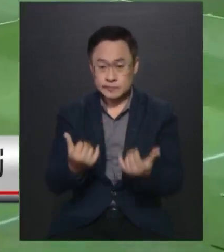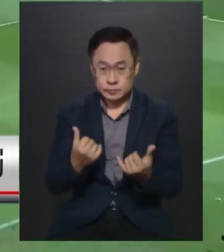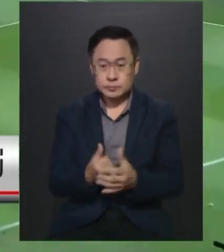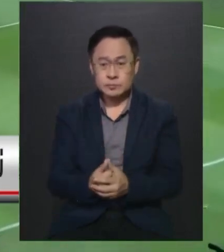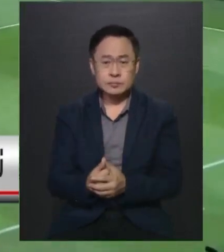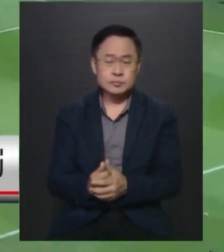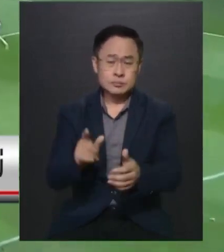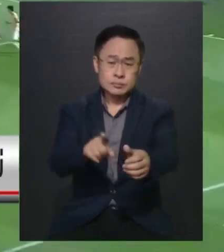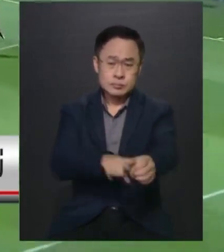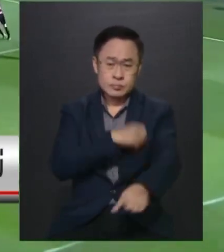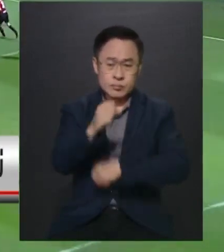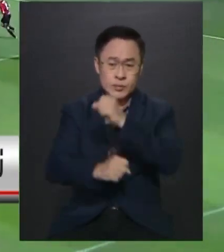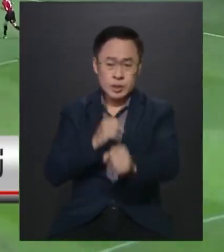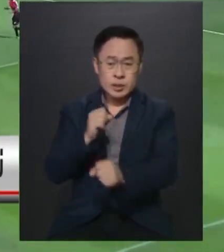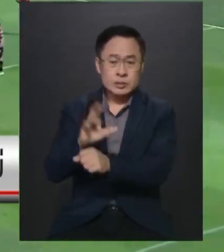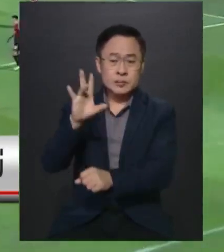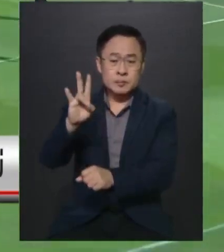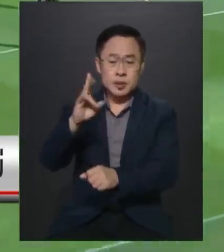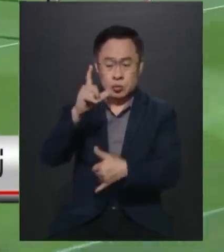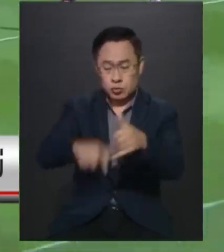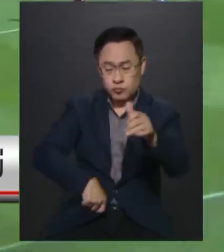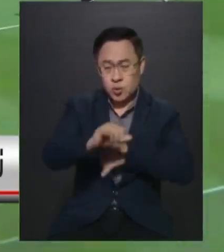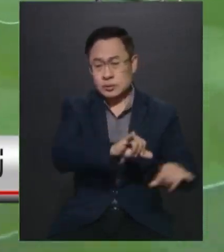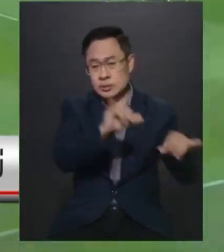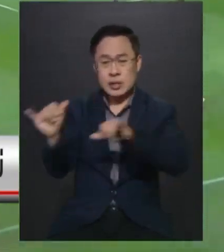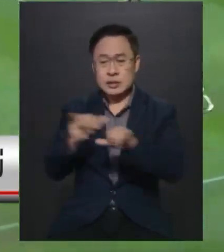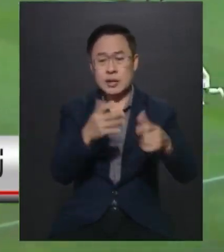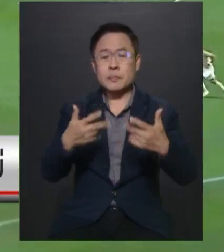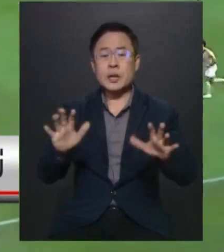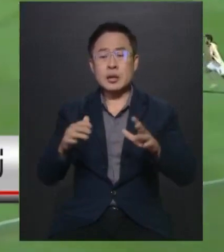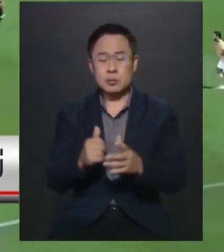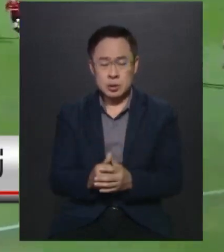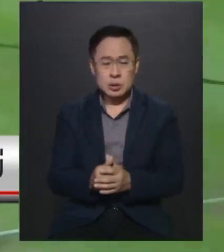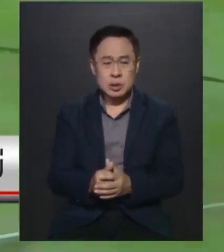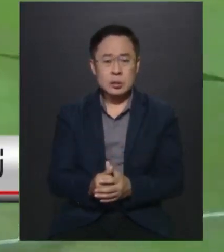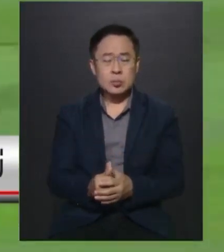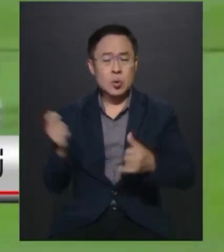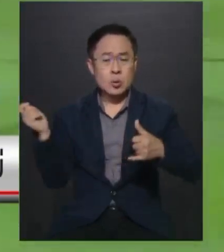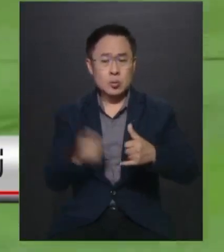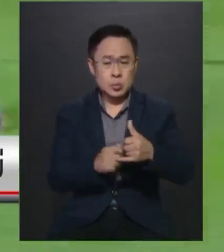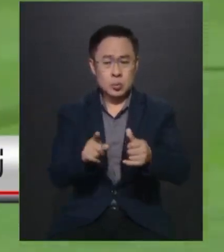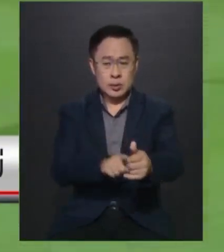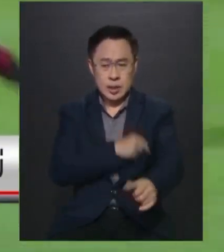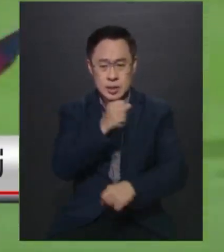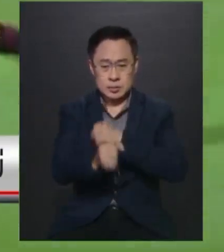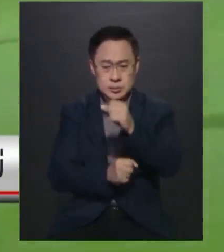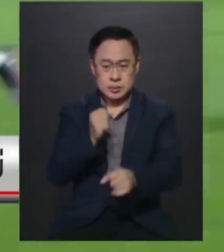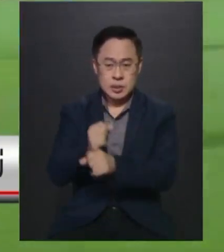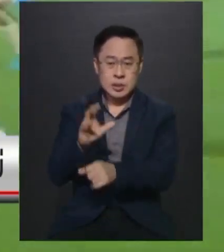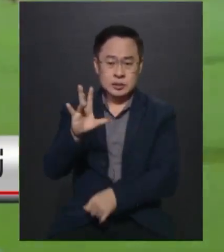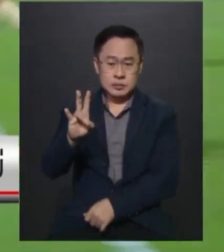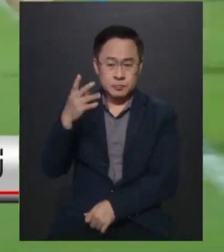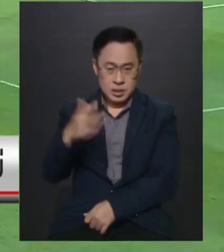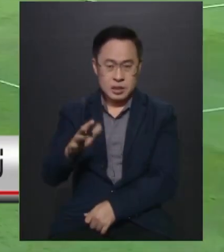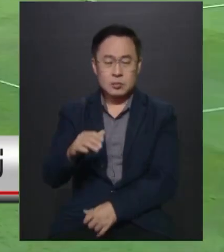ย7ปีที่แล้วนักเตะอาจจะไม่อยู่แล้วก็ได้ ใช่ ย้ายทีมกันไปหมดแล้วอะไรเงี้ยนะ แล้วก็ถูกลงโทษมา7ปีแล้วแบบนี้นะคะก็น่าจะเข้าใ